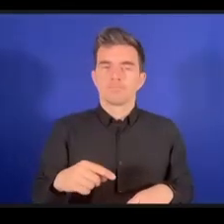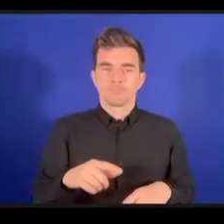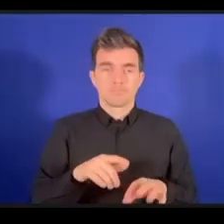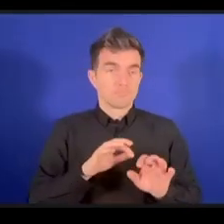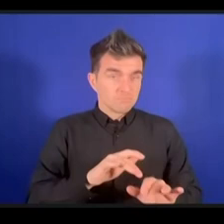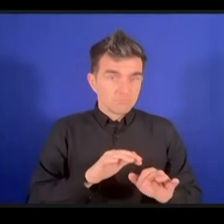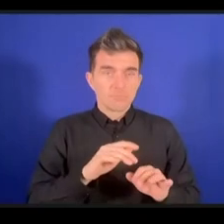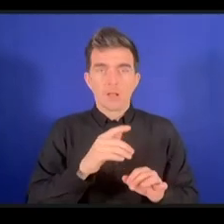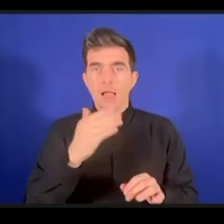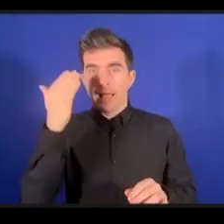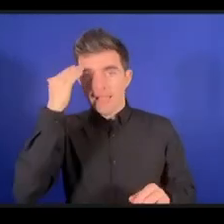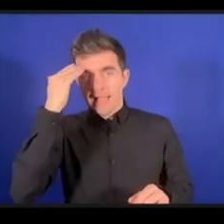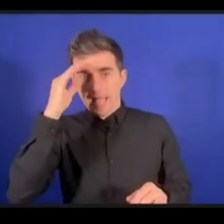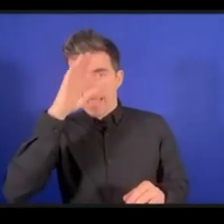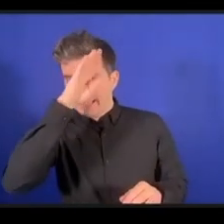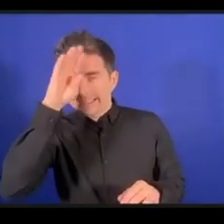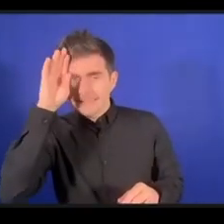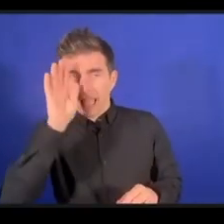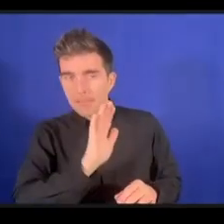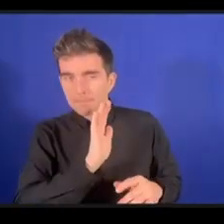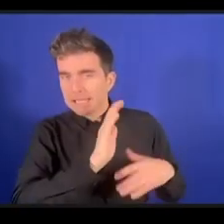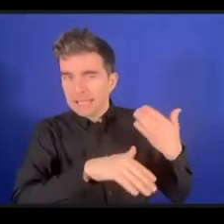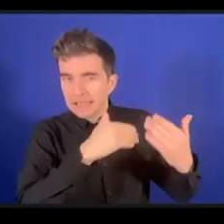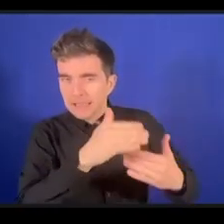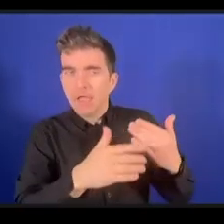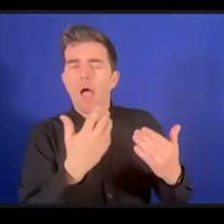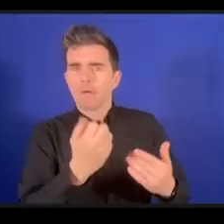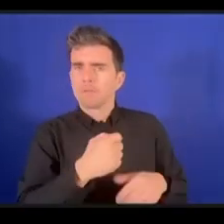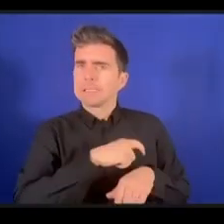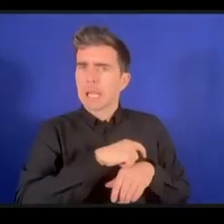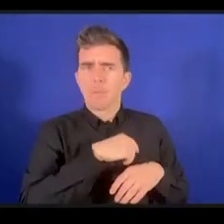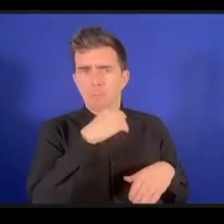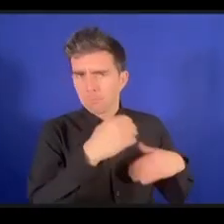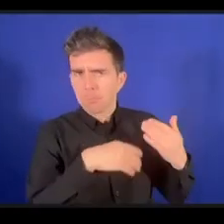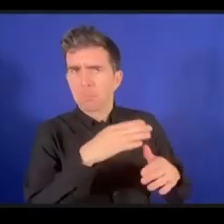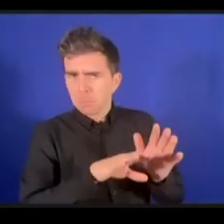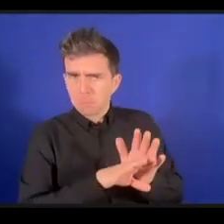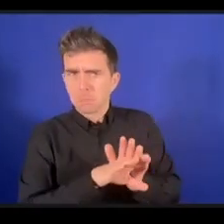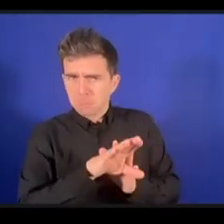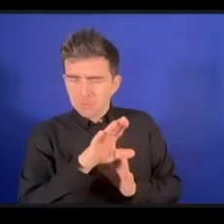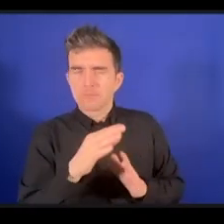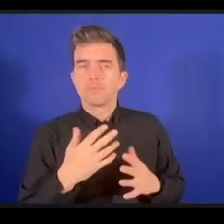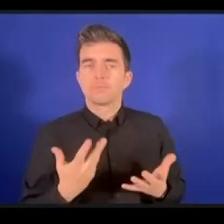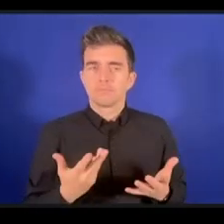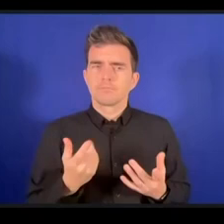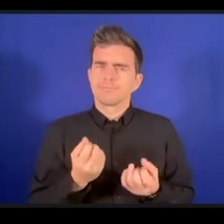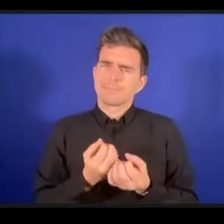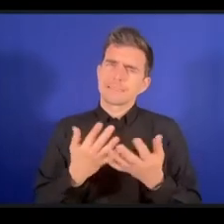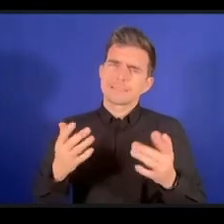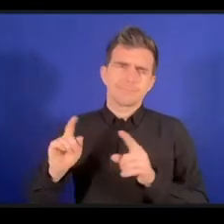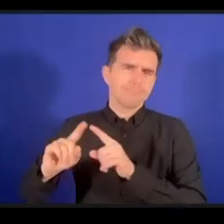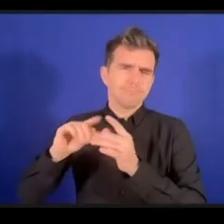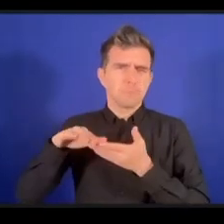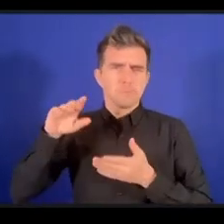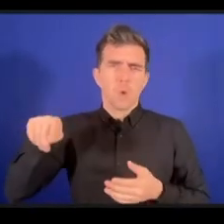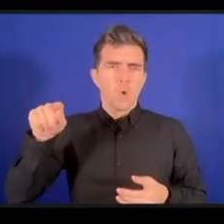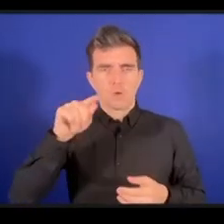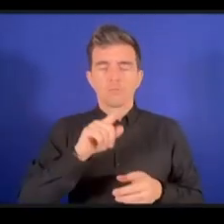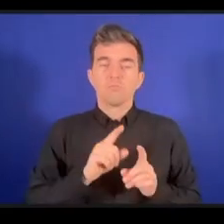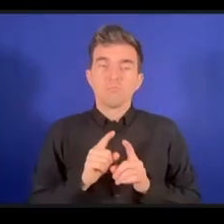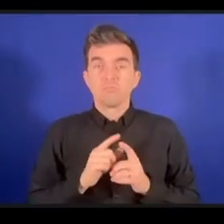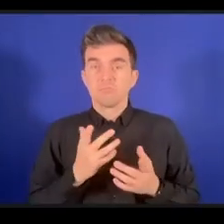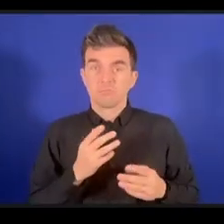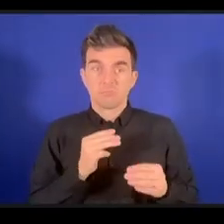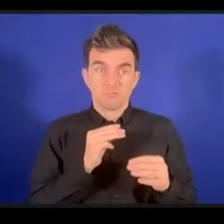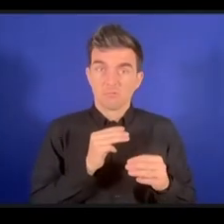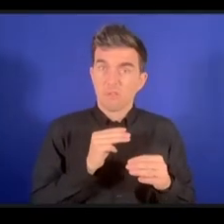Khan Academy 可能有一些人是知道的，这个学院他们做的一项